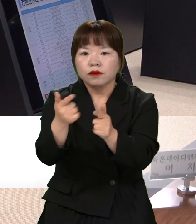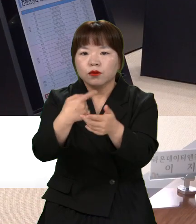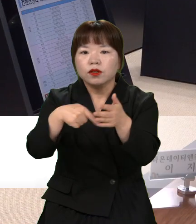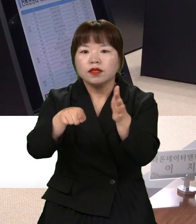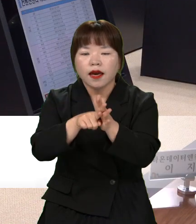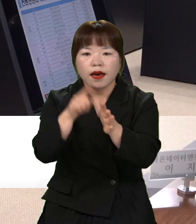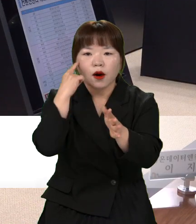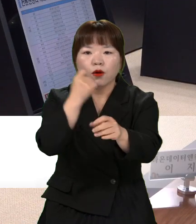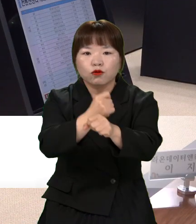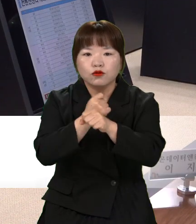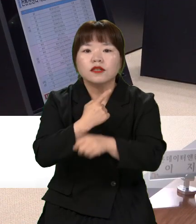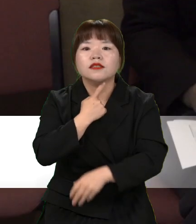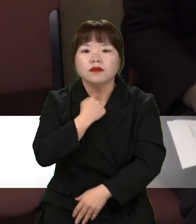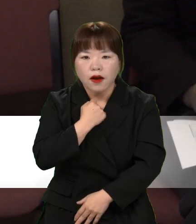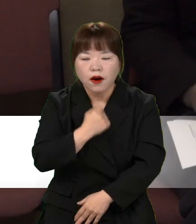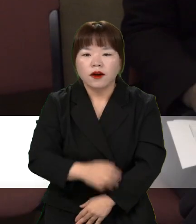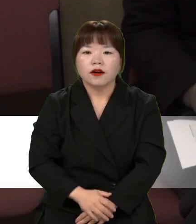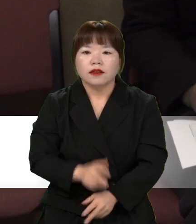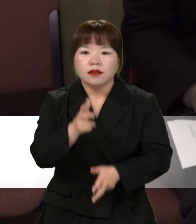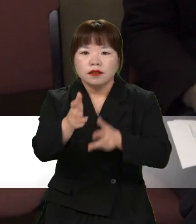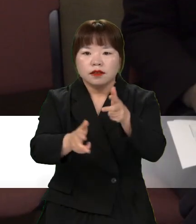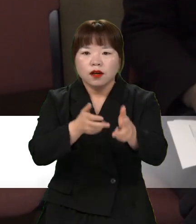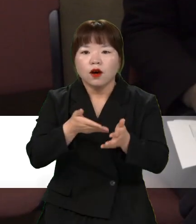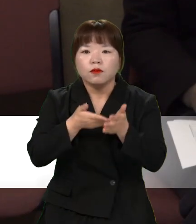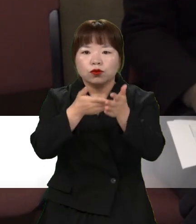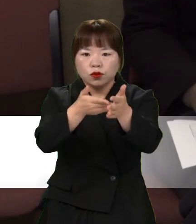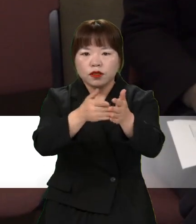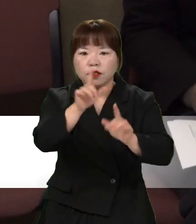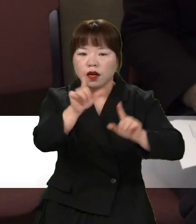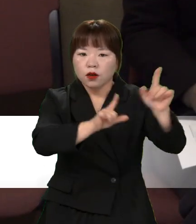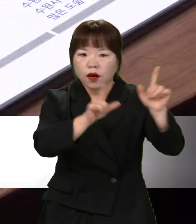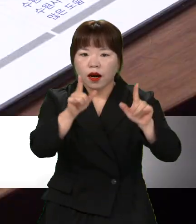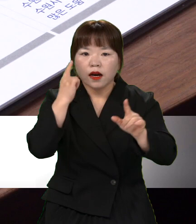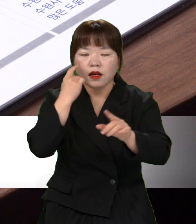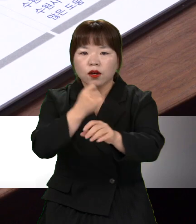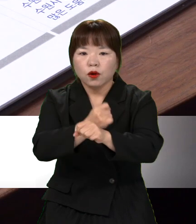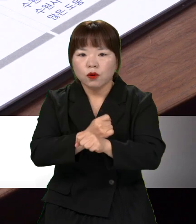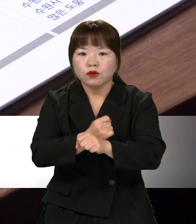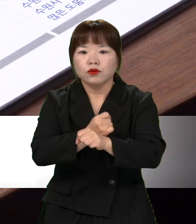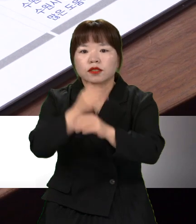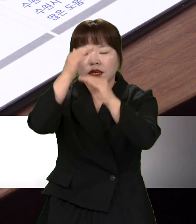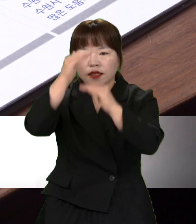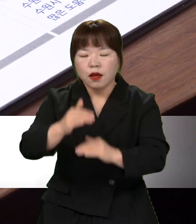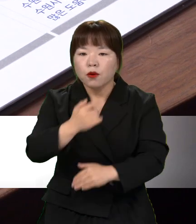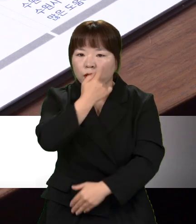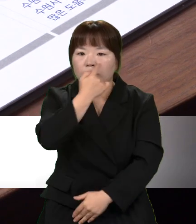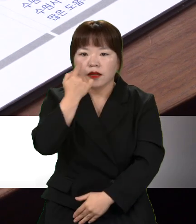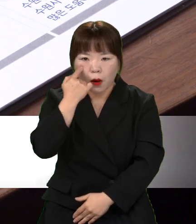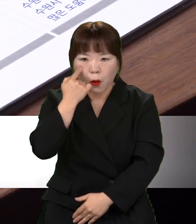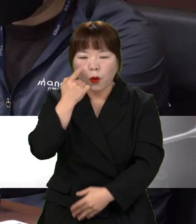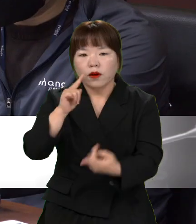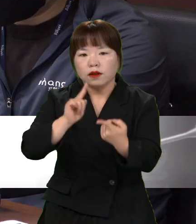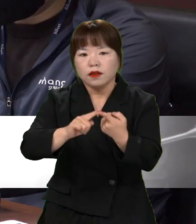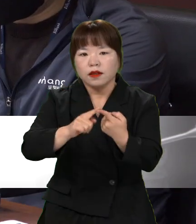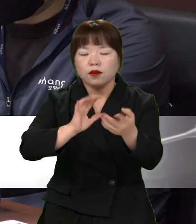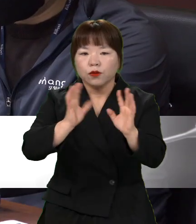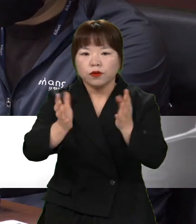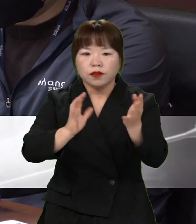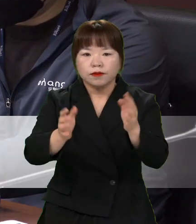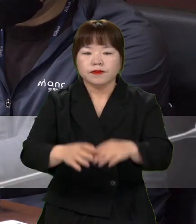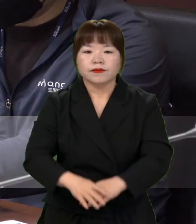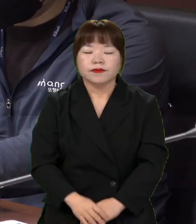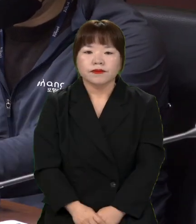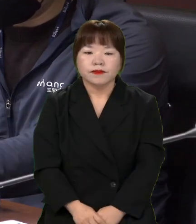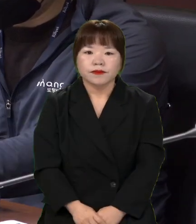연구용역을 진행했으며 보고회에서는 사업 추진 현황과 연구용역 결과 내용을 살펴보고 이에